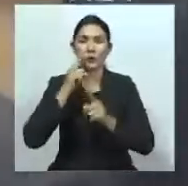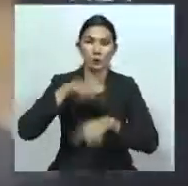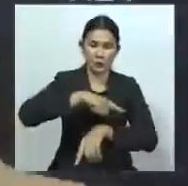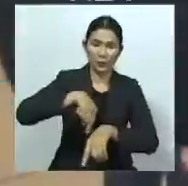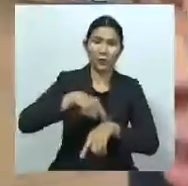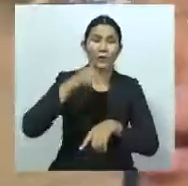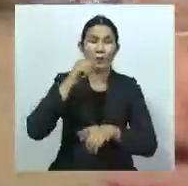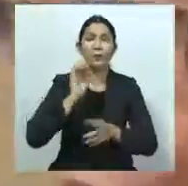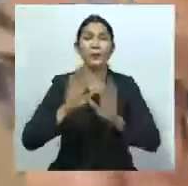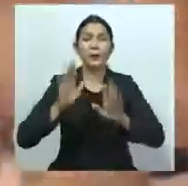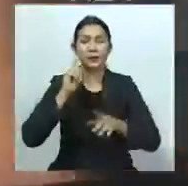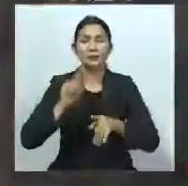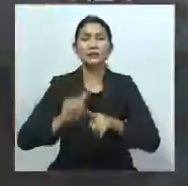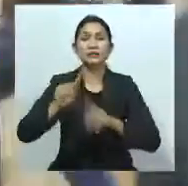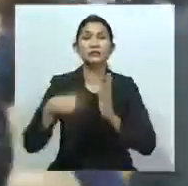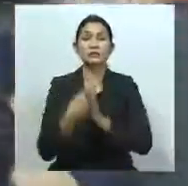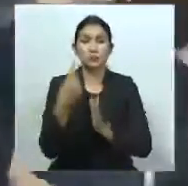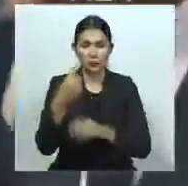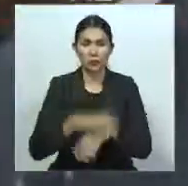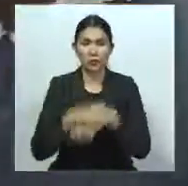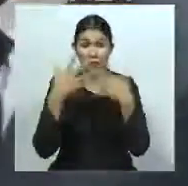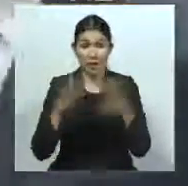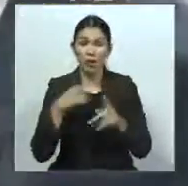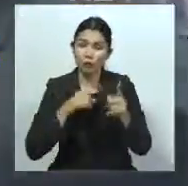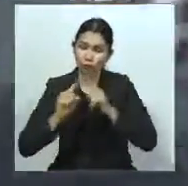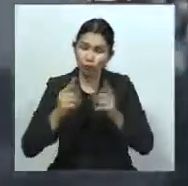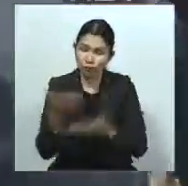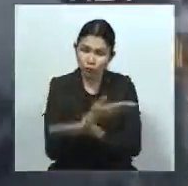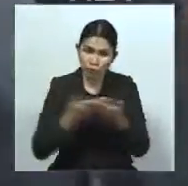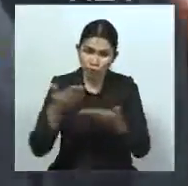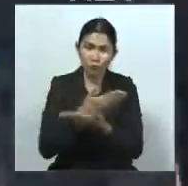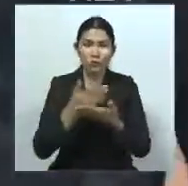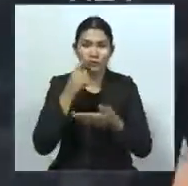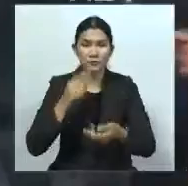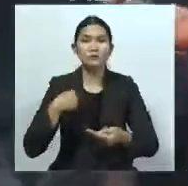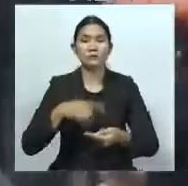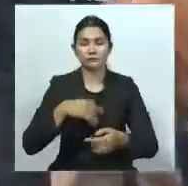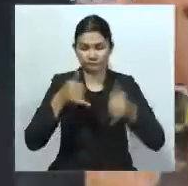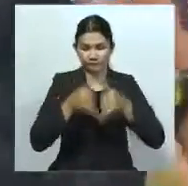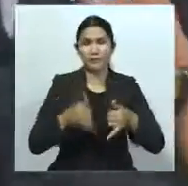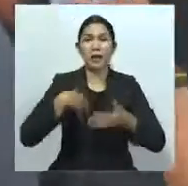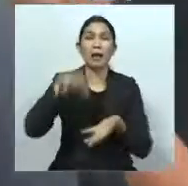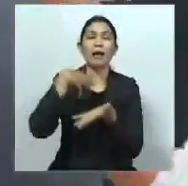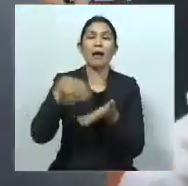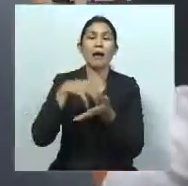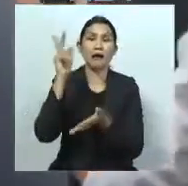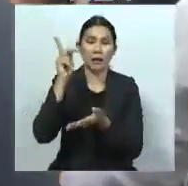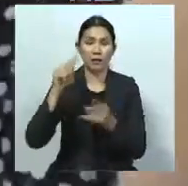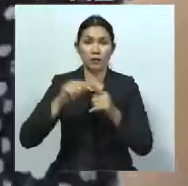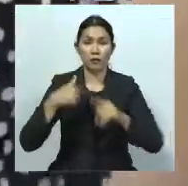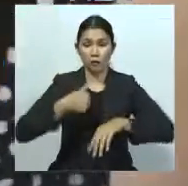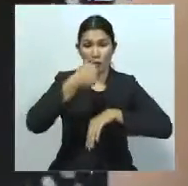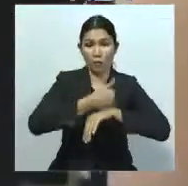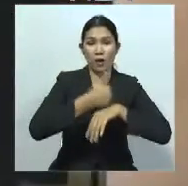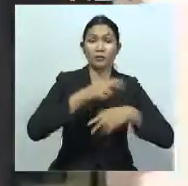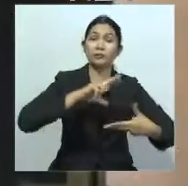าณ1 ชั่วโมงผู้สื่อข่าวรายงานมานะคะภายหลังการหารือทั้ง2พรรคก็ได้จับมือแถลงข่าวร่วมกันโดยหัวหน้าพรรคพลังประ